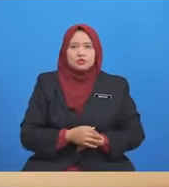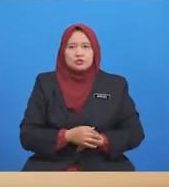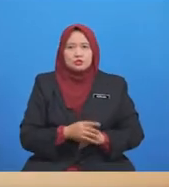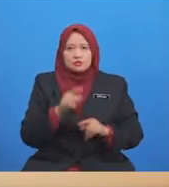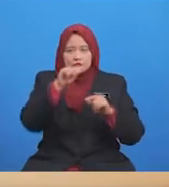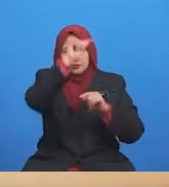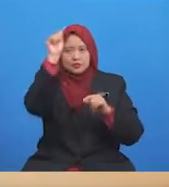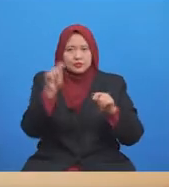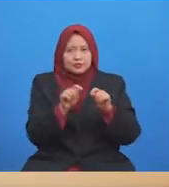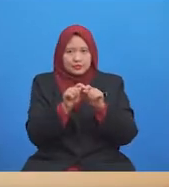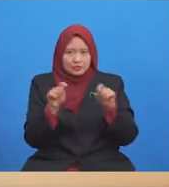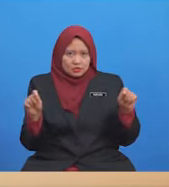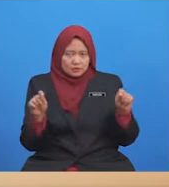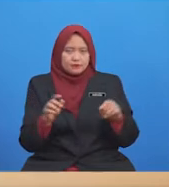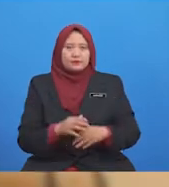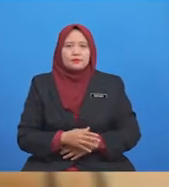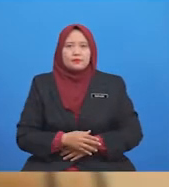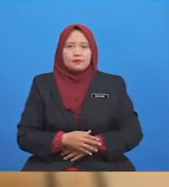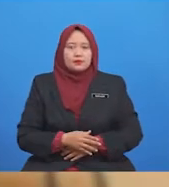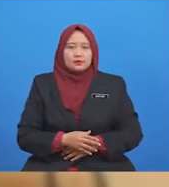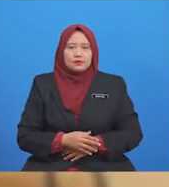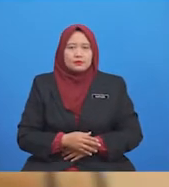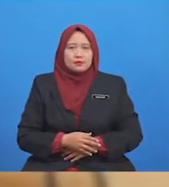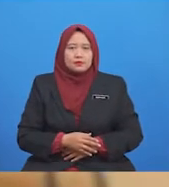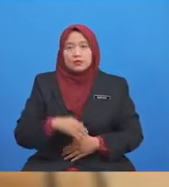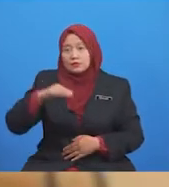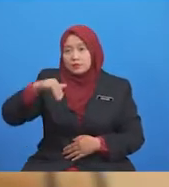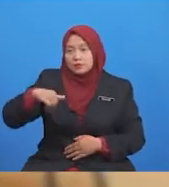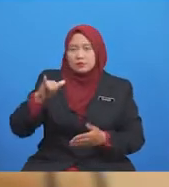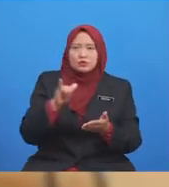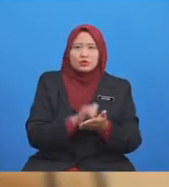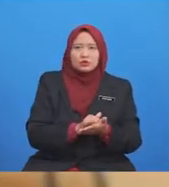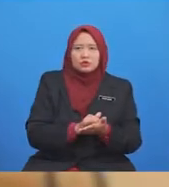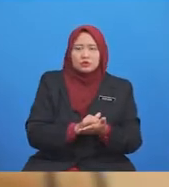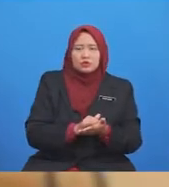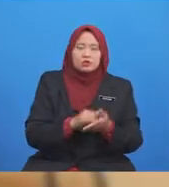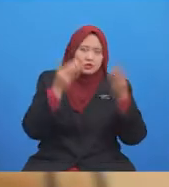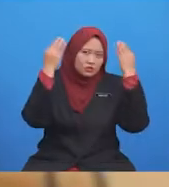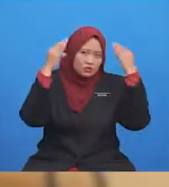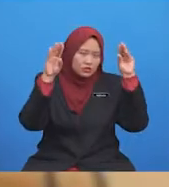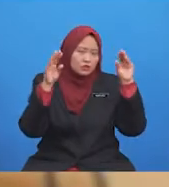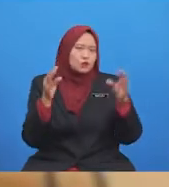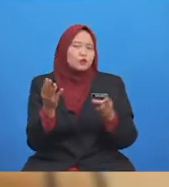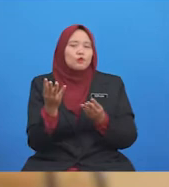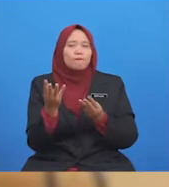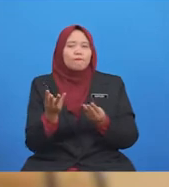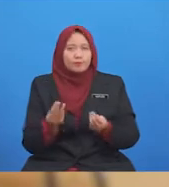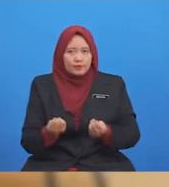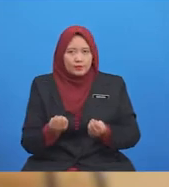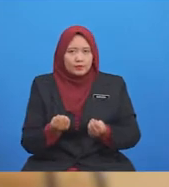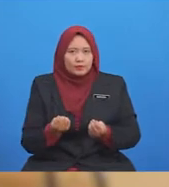Mari kita sama-sama kaji. Sebelum itu, cikgu minta murid-murid bersedia